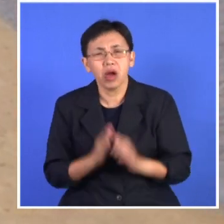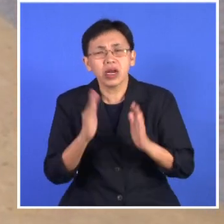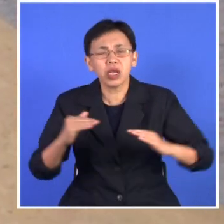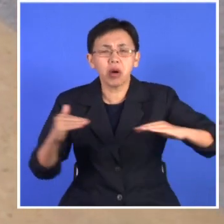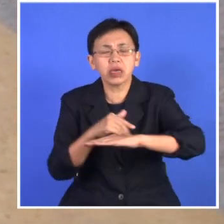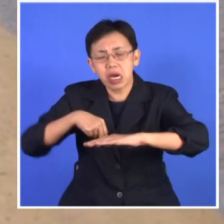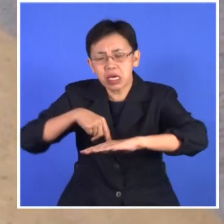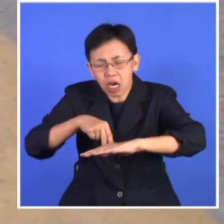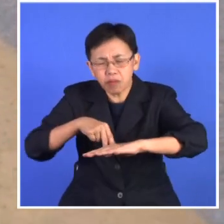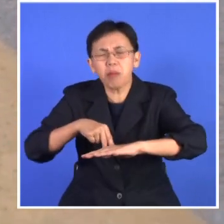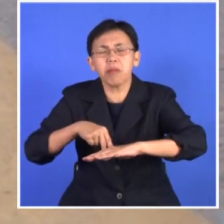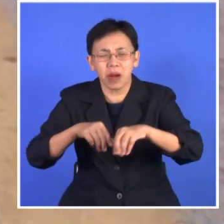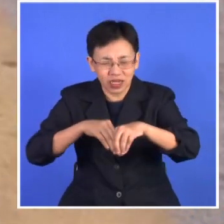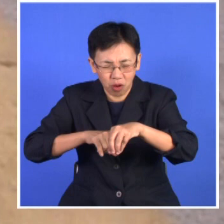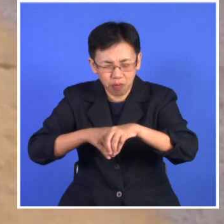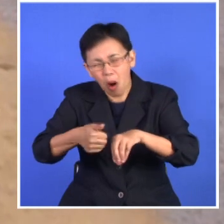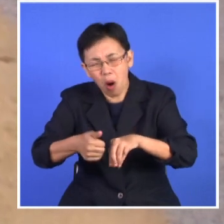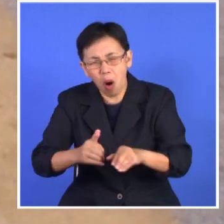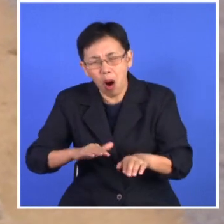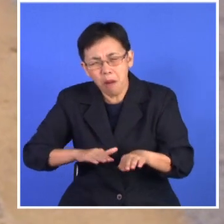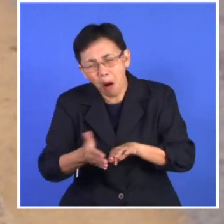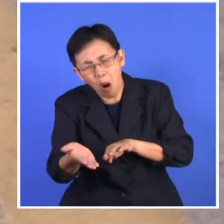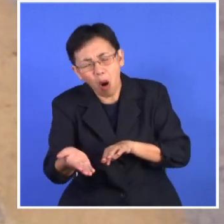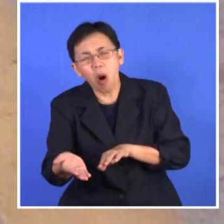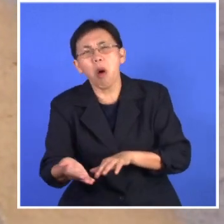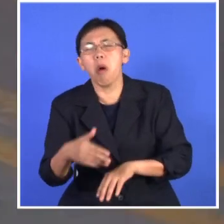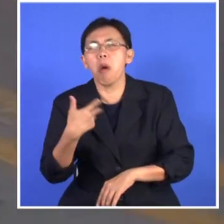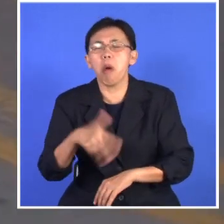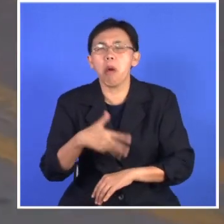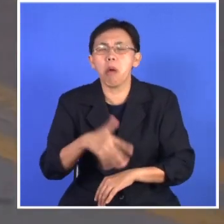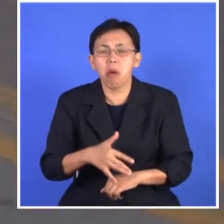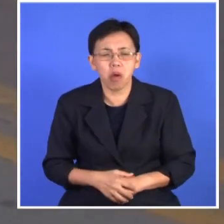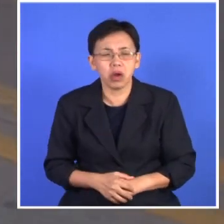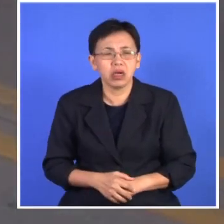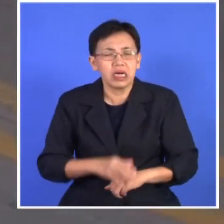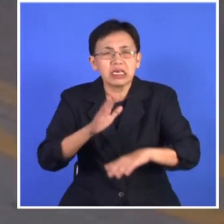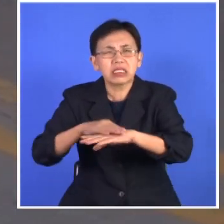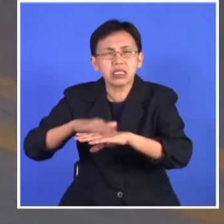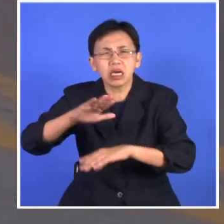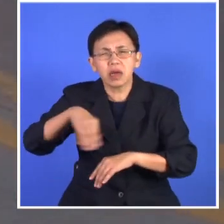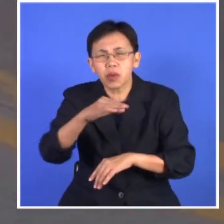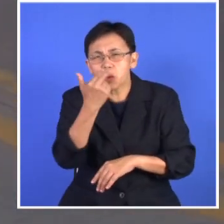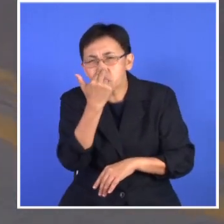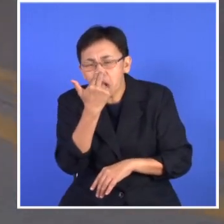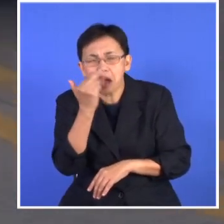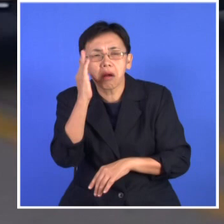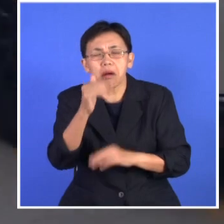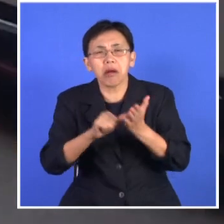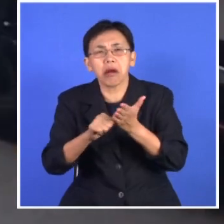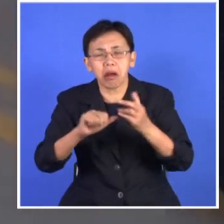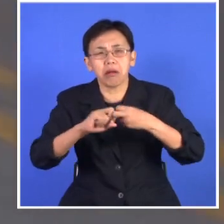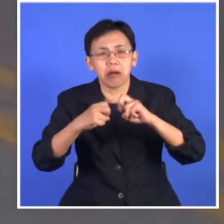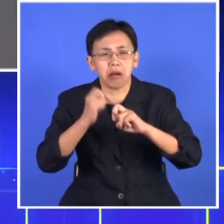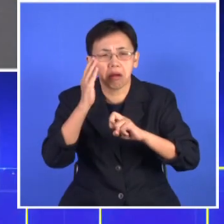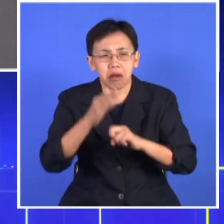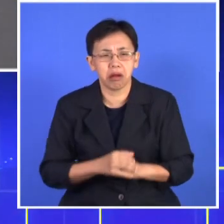มาสะดุดหมุดอันนี้ได้เหมือนกันคุณผู้ชมครับนี่แหละค่ะก็เลยเอากรณีนี้ยกมาเป็นตัวอย่างเพื่อนำไปสู่การแก้ไขนะคะหมุด